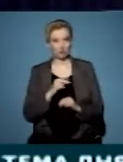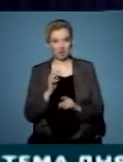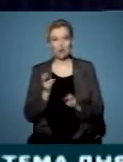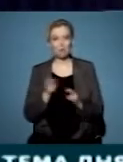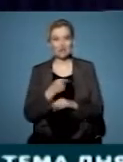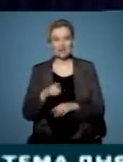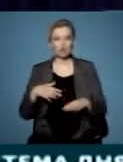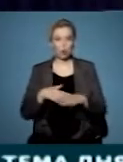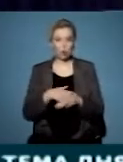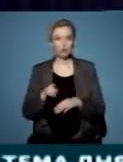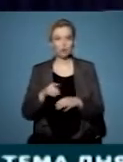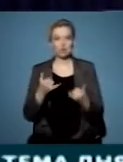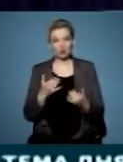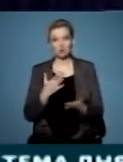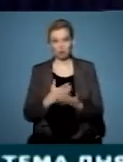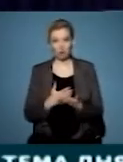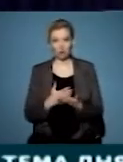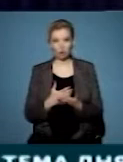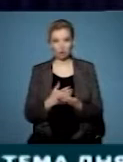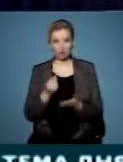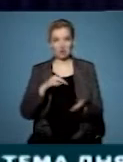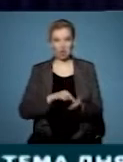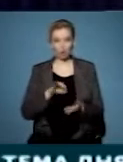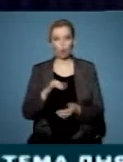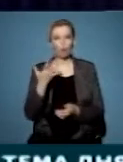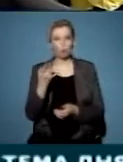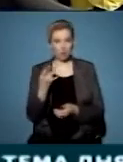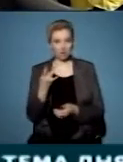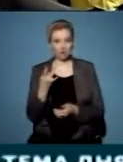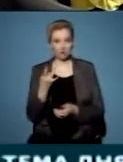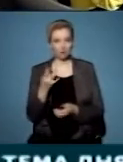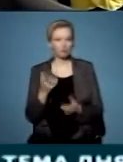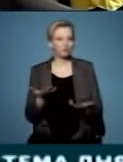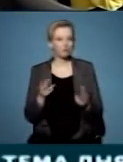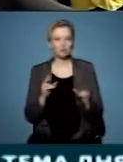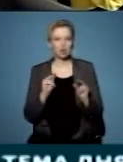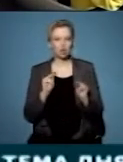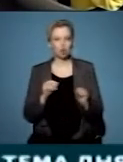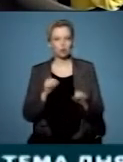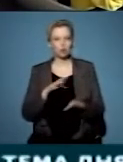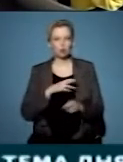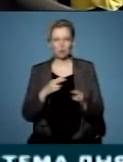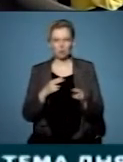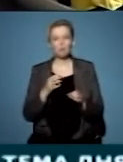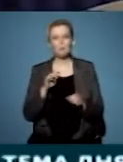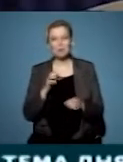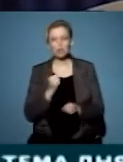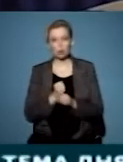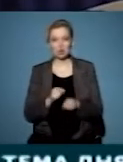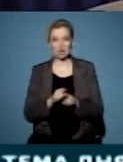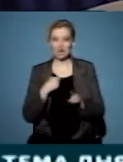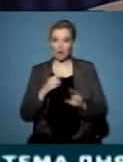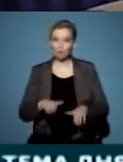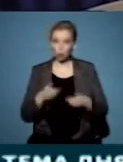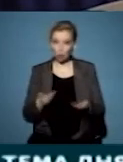тих розрахунків вони зараз мають і тариф у 5 гривень. Чесно, можна було би зробити так. Я